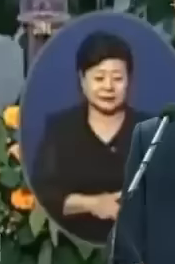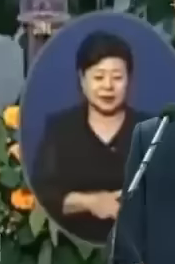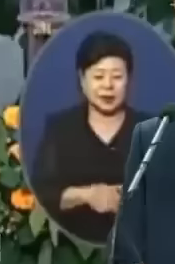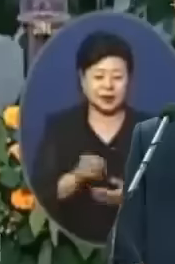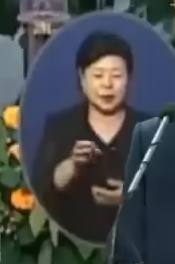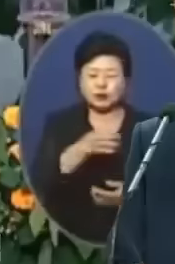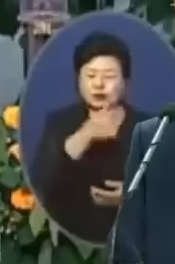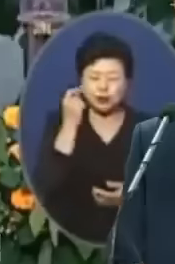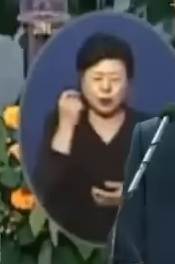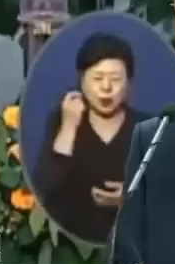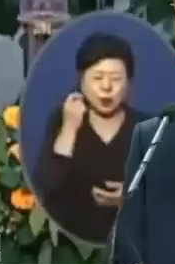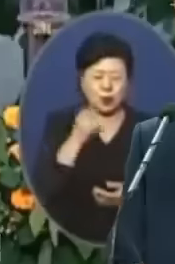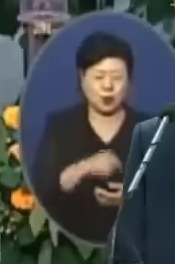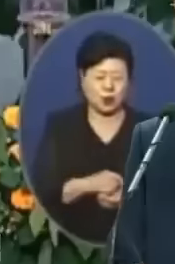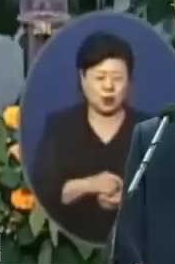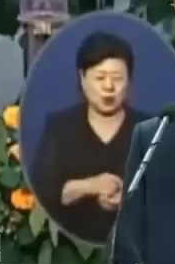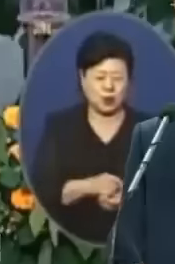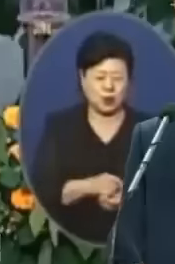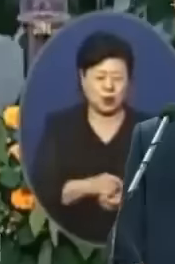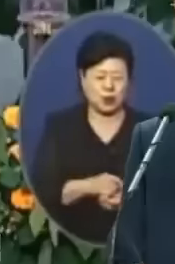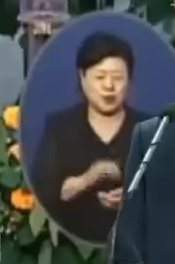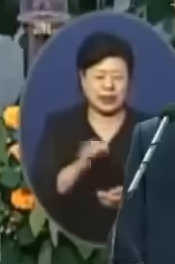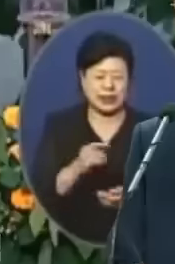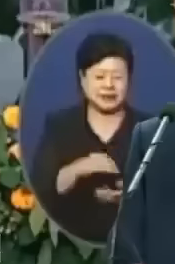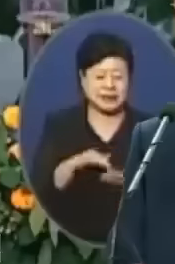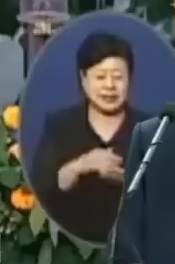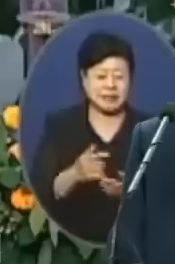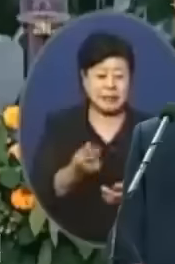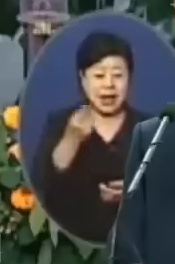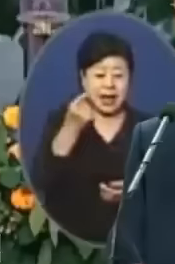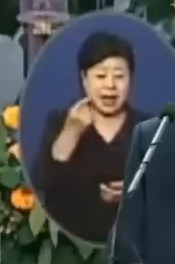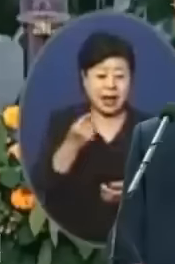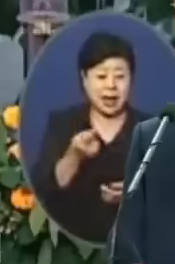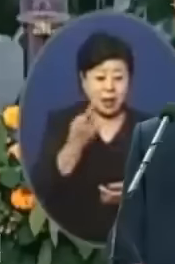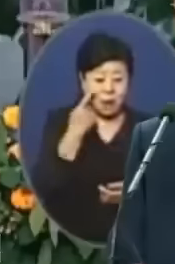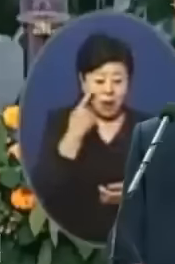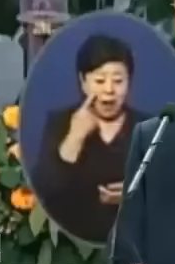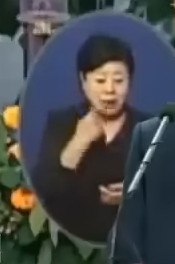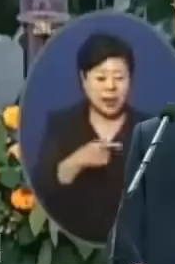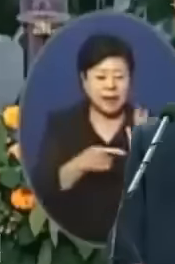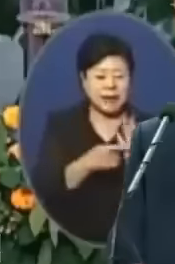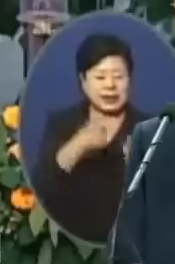했습니다. 빌립의 계산은 정확한 듯 보이지만은